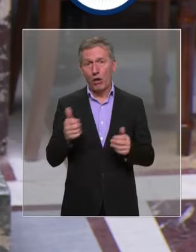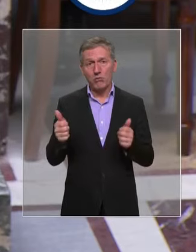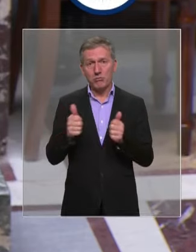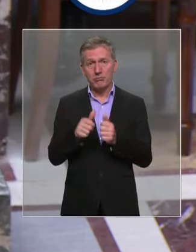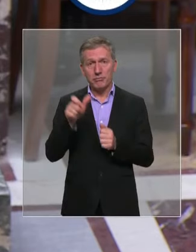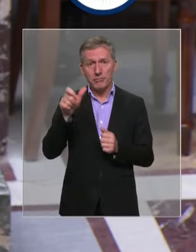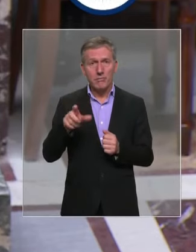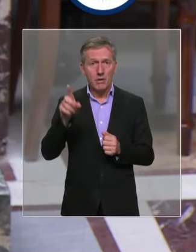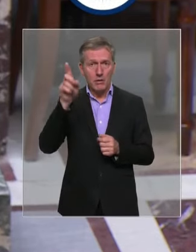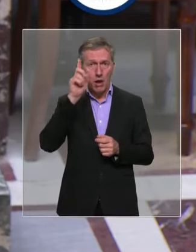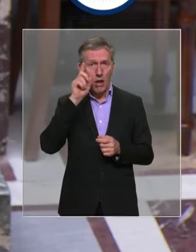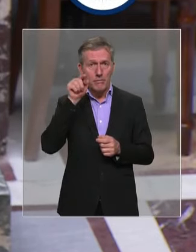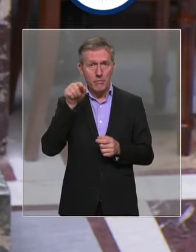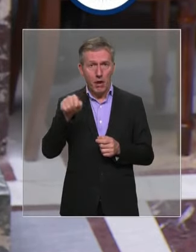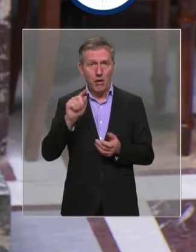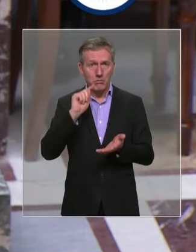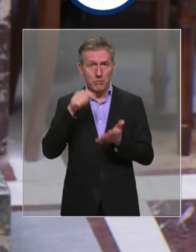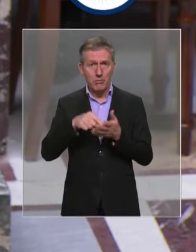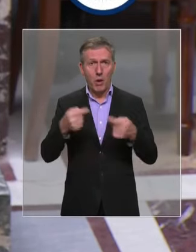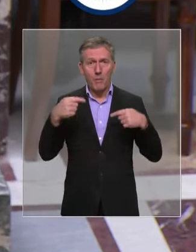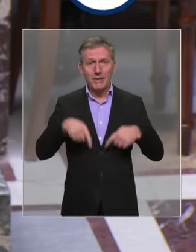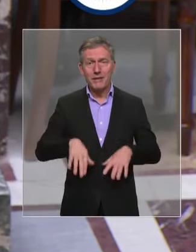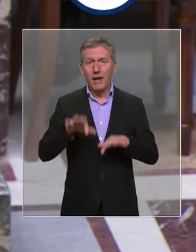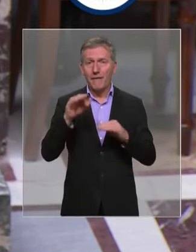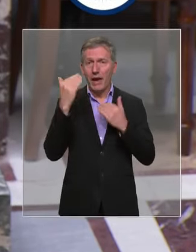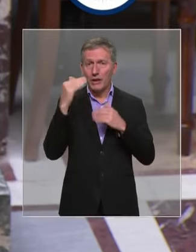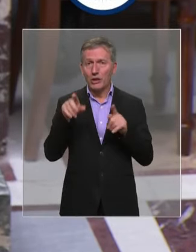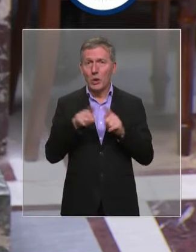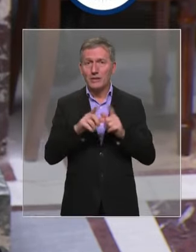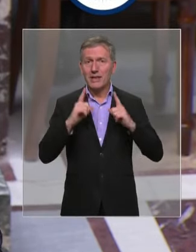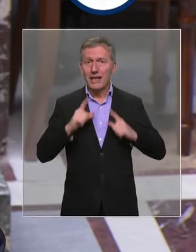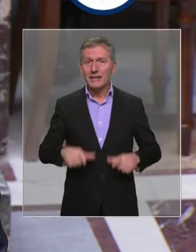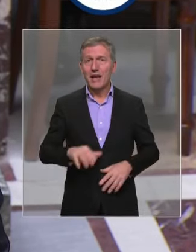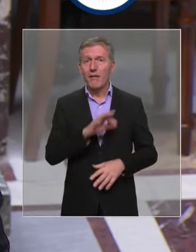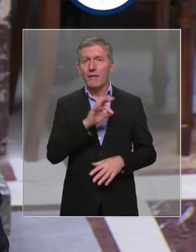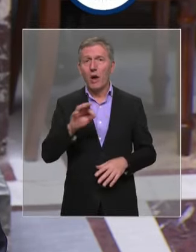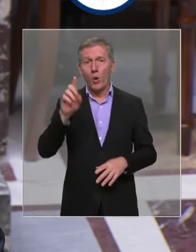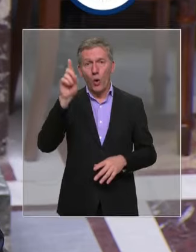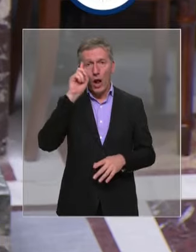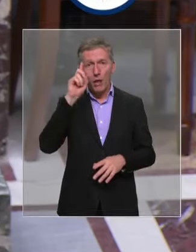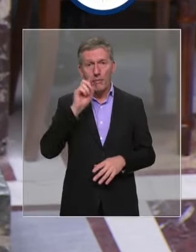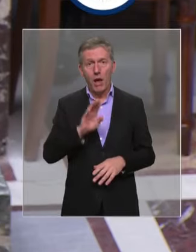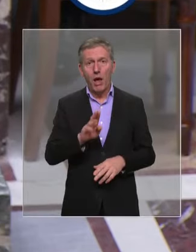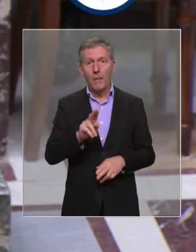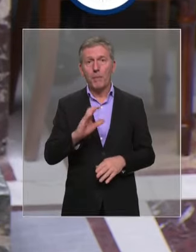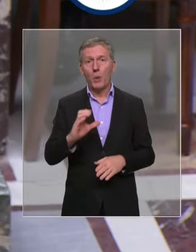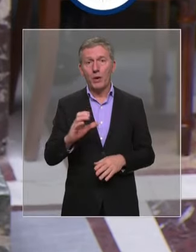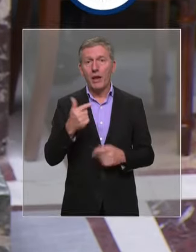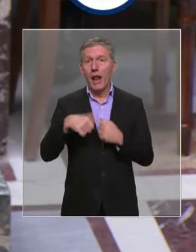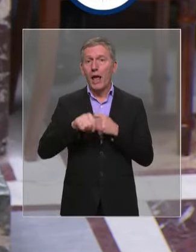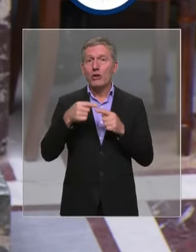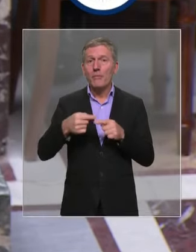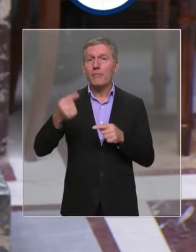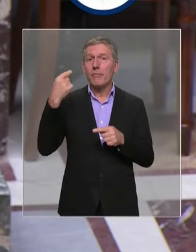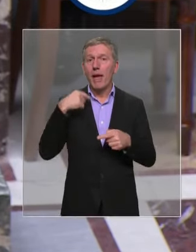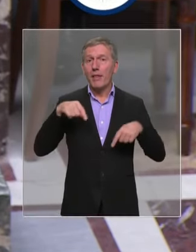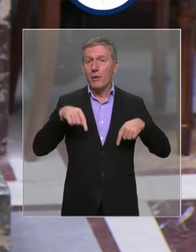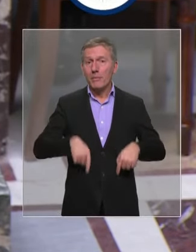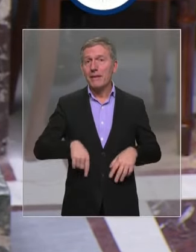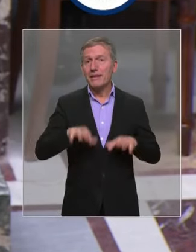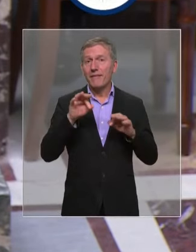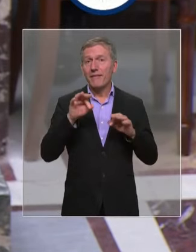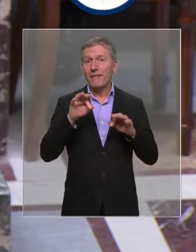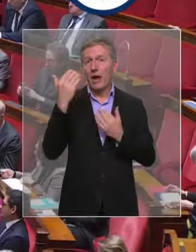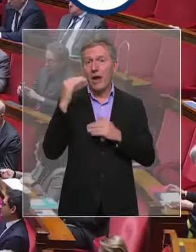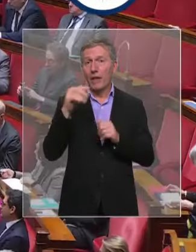Lührmann au Quai d'Orsay ainsi qu'au lycée franco-allemand de Buc. La semaine dernière, c'est Stéphane Séjourné, ministre de l'Europe et des Affaires étrangères,